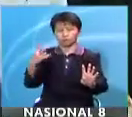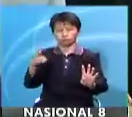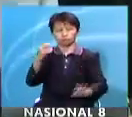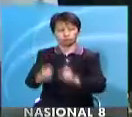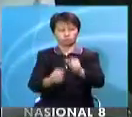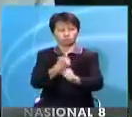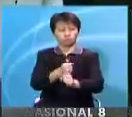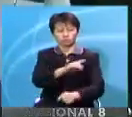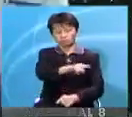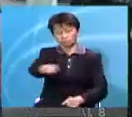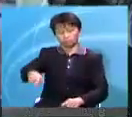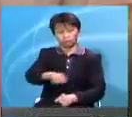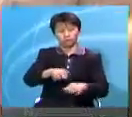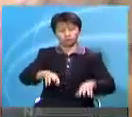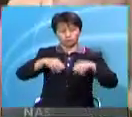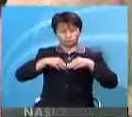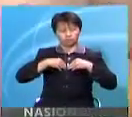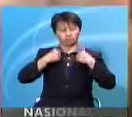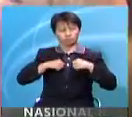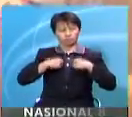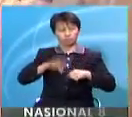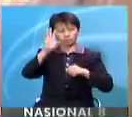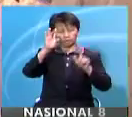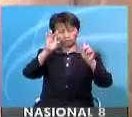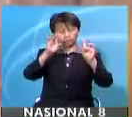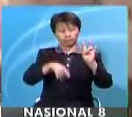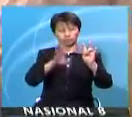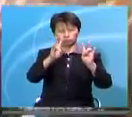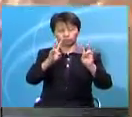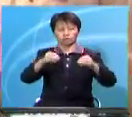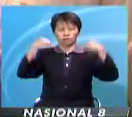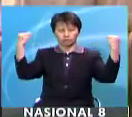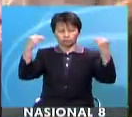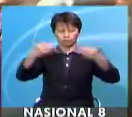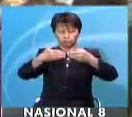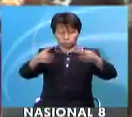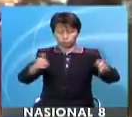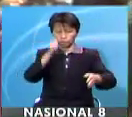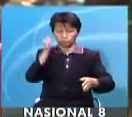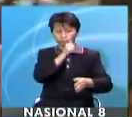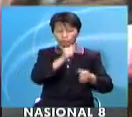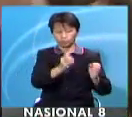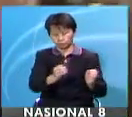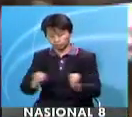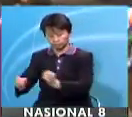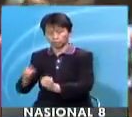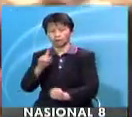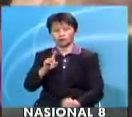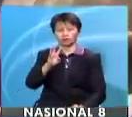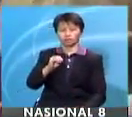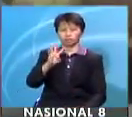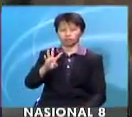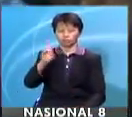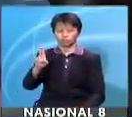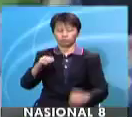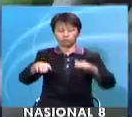tahun. Mereka bakal menerima pakaian 8 Julai ini dalam satu majlis berbuka puasa anjuran IM4U. Di